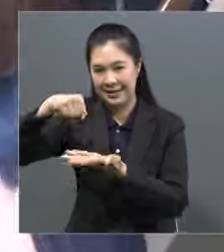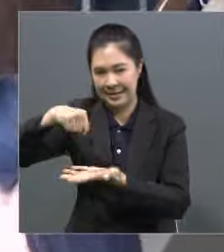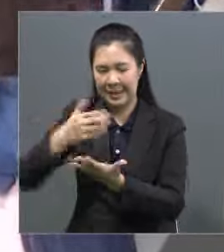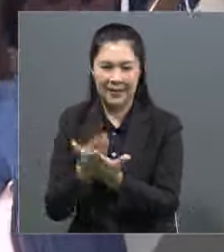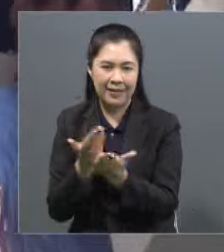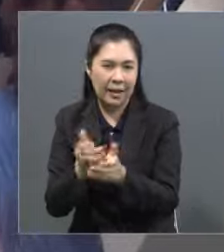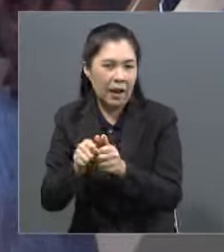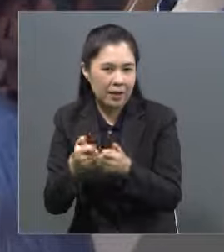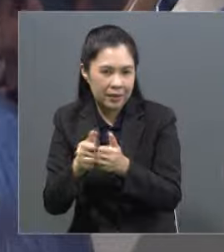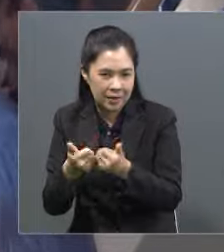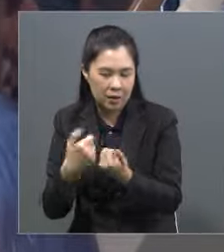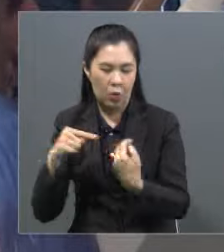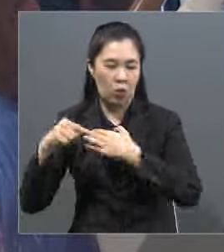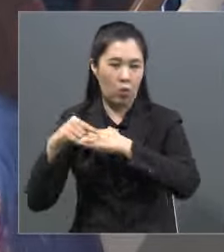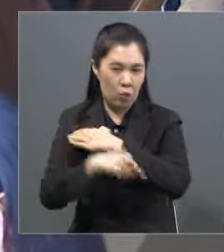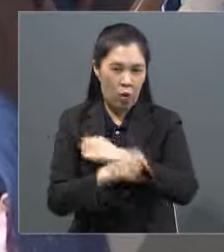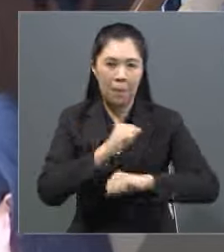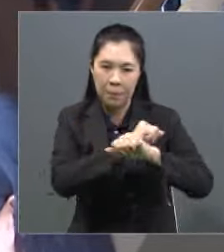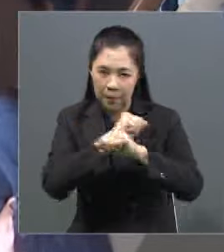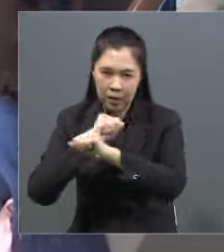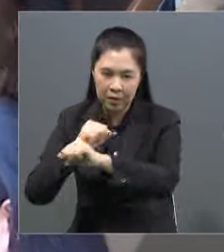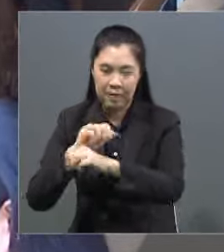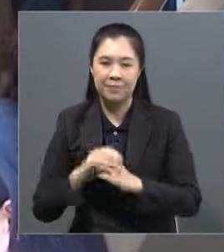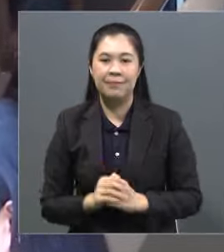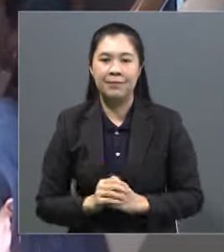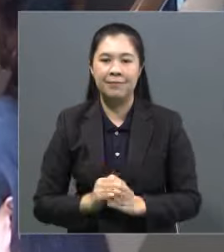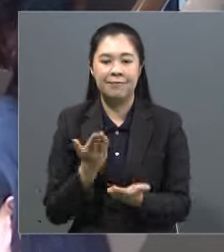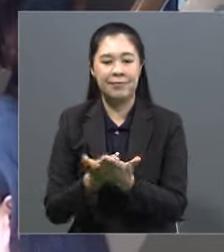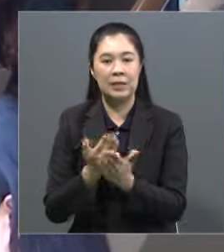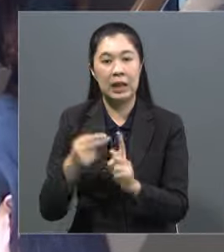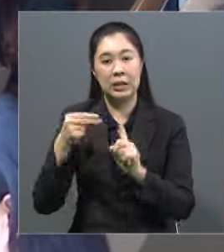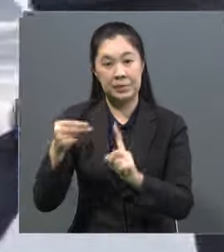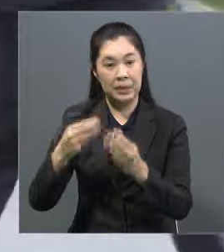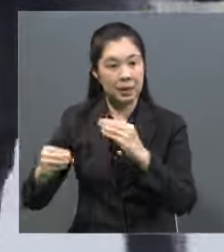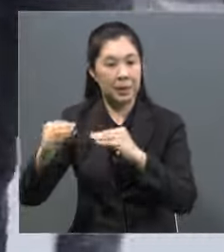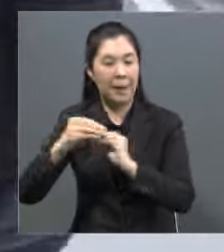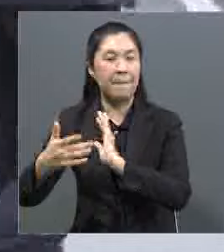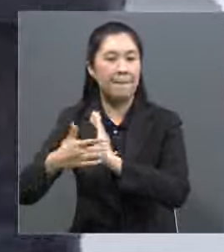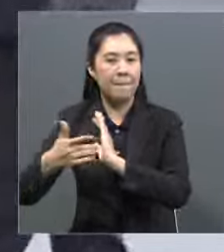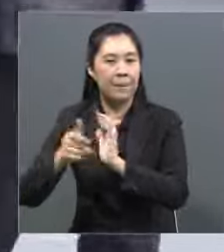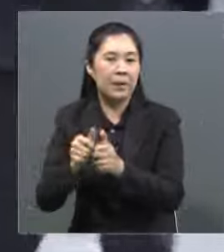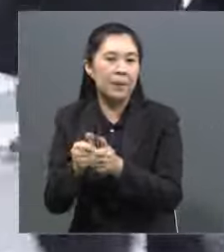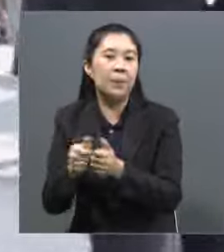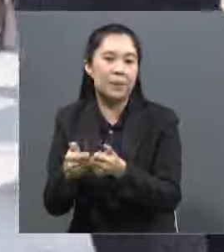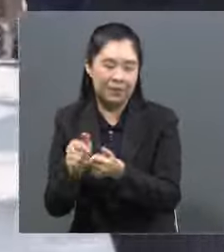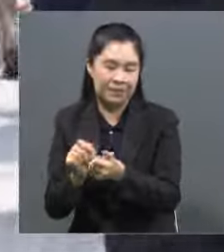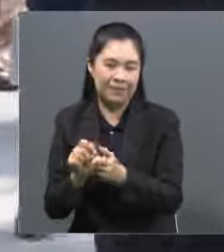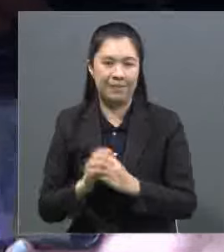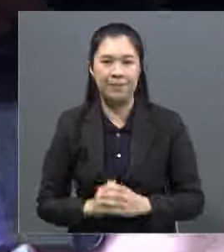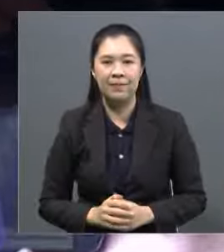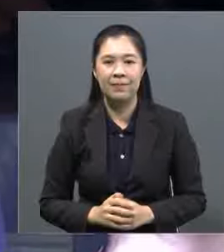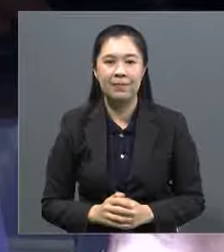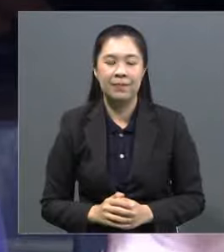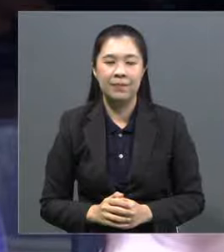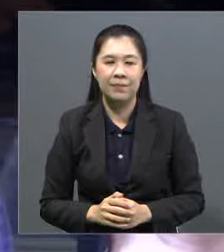องกันการทุจริตเกี่ยวกับนโยบายรัฐบาลกรณีการเติมเงิน 10,000 บาทผ่านดิจิตอลวอลเล็ตและ